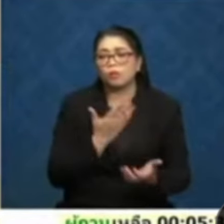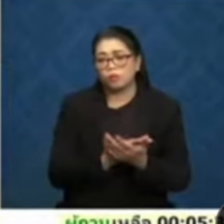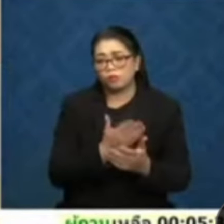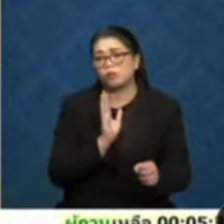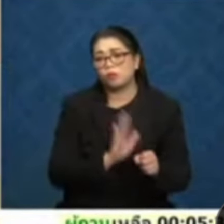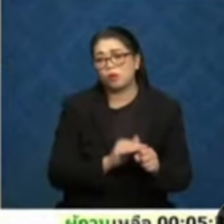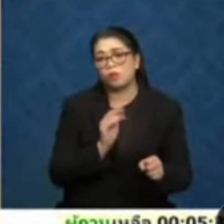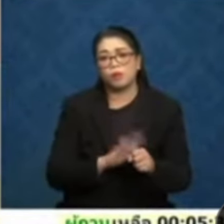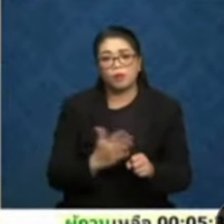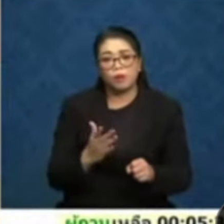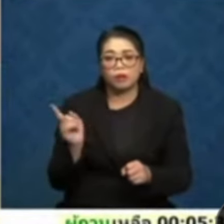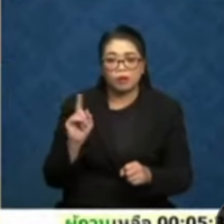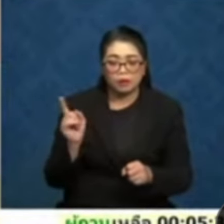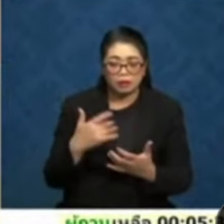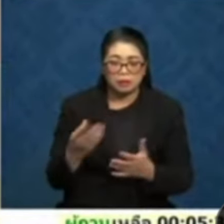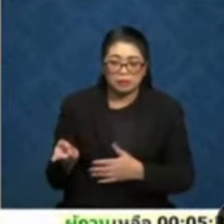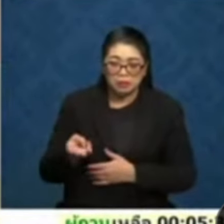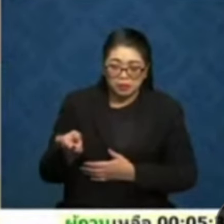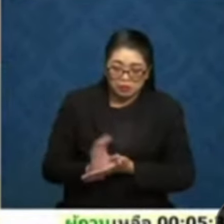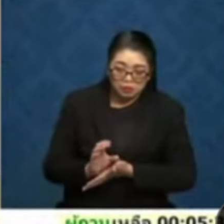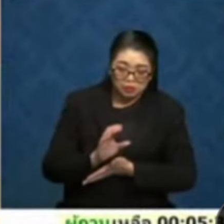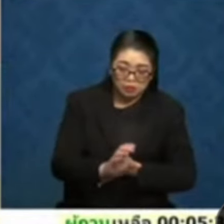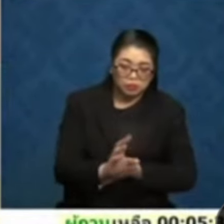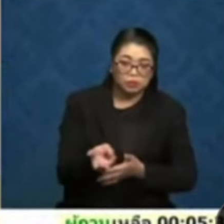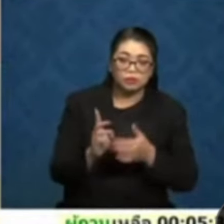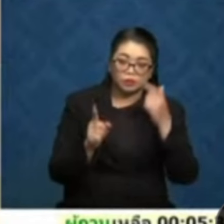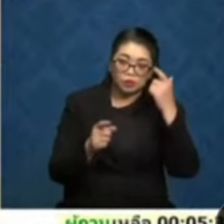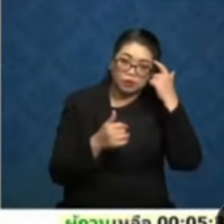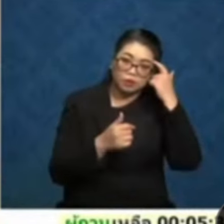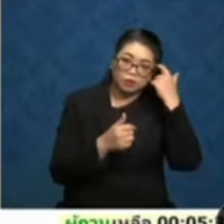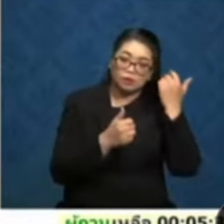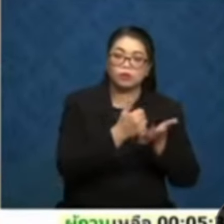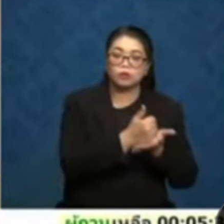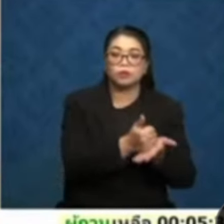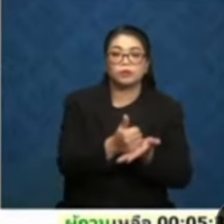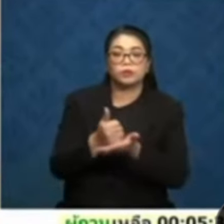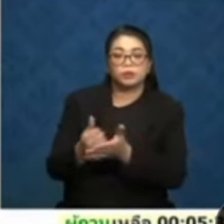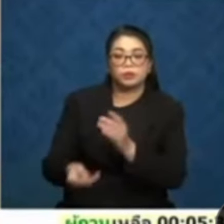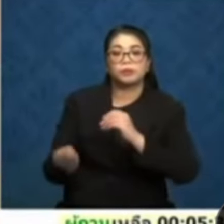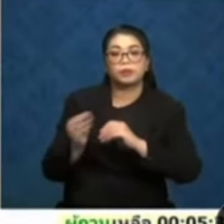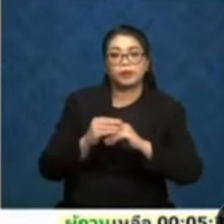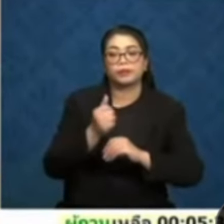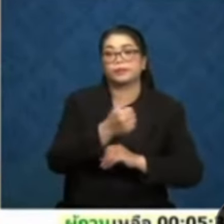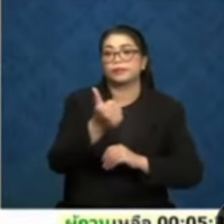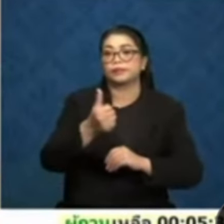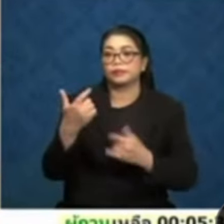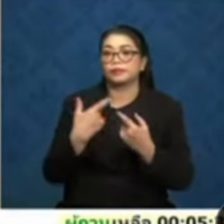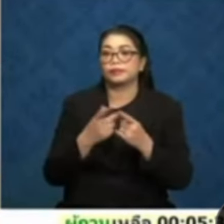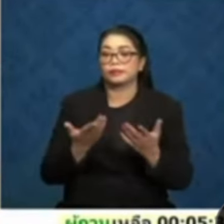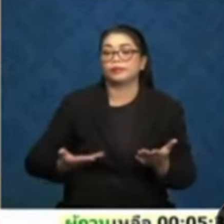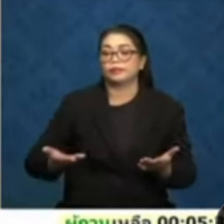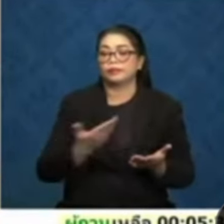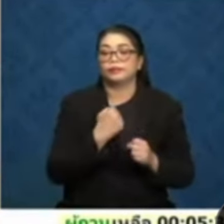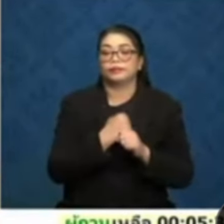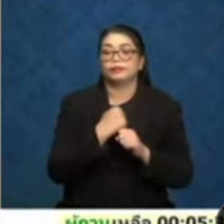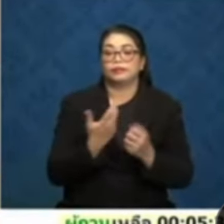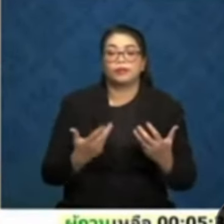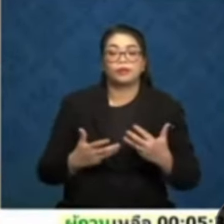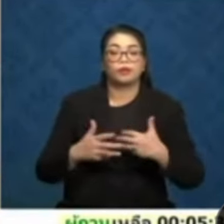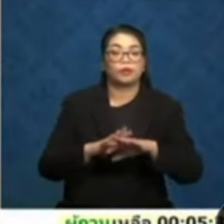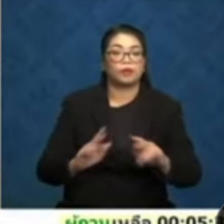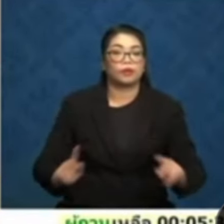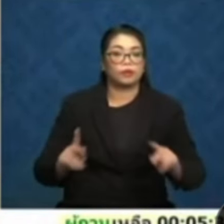ไม่มันน้อยไปหรือเปล่าเราควรที่จะช่วยอะไรเพิ่มมั้ยตรงเนี้ยค่ะในส่วนที่เราได้ทำงานร่วมกันนะคะทาง